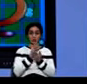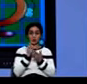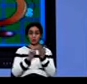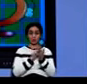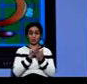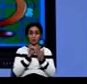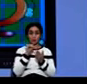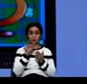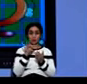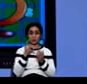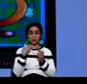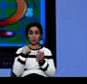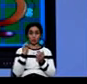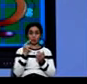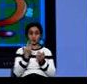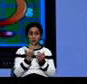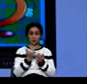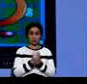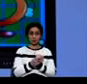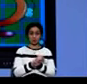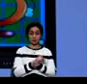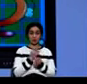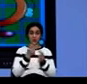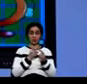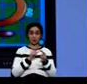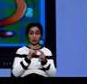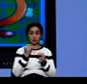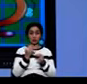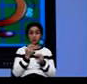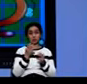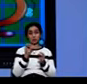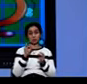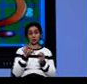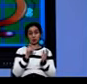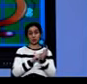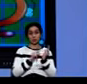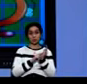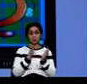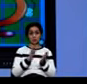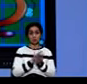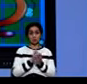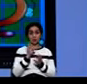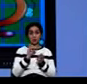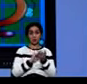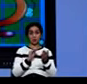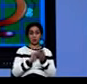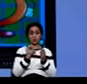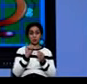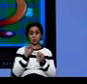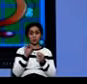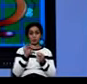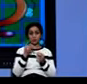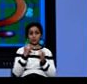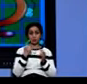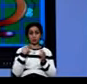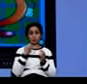на вопросы упражнения номер 3, которое на странице 75. Написать